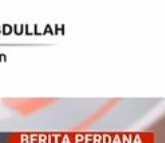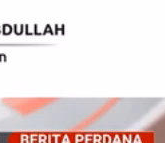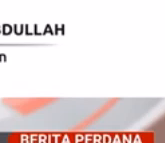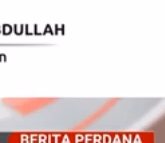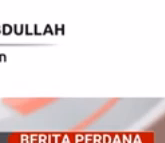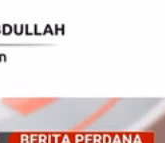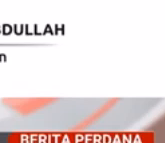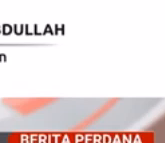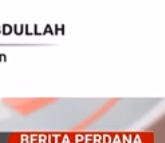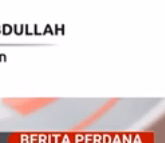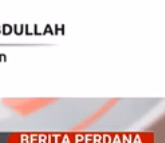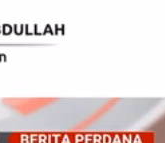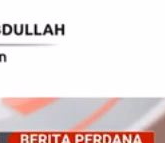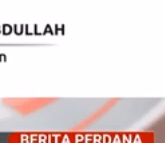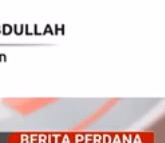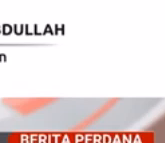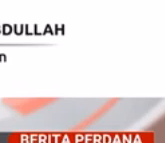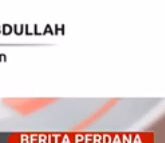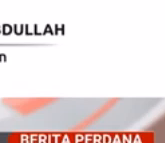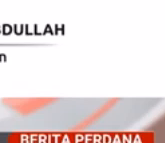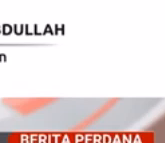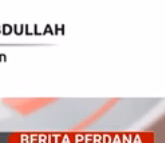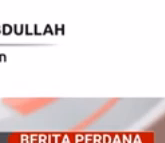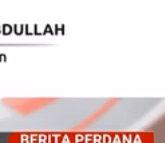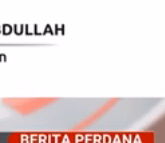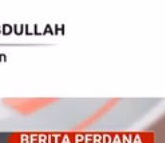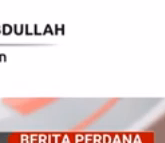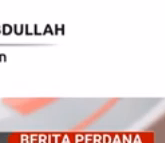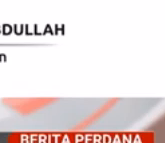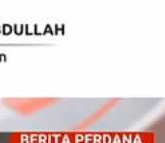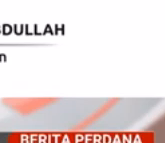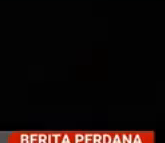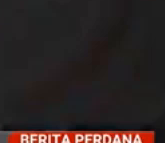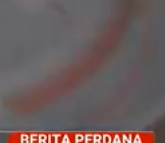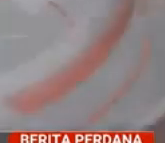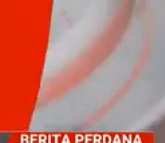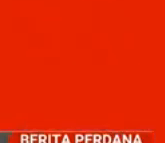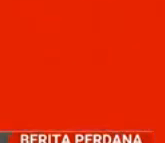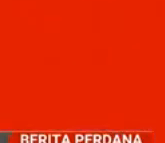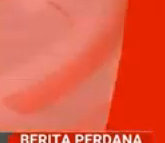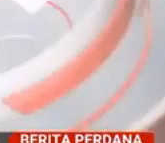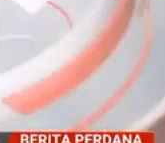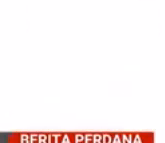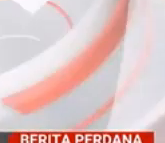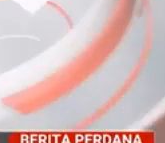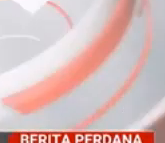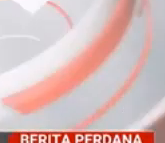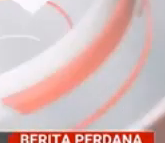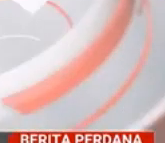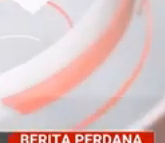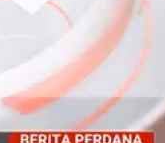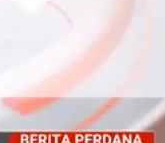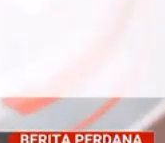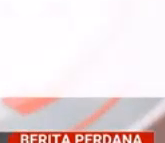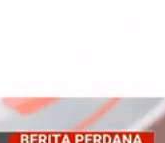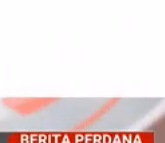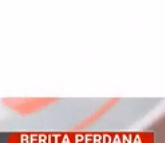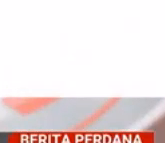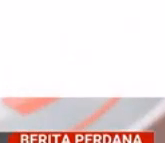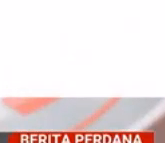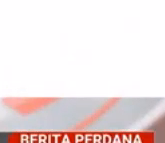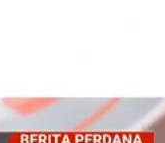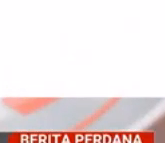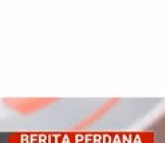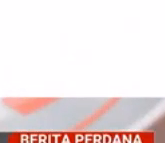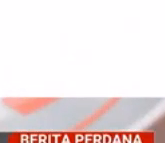tingkatkan dengan kerjasama pelbagai agency bagi mengekang aliran kemasukan individu yang berpotensi di cantik of its 16